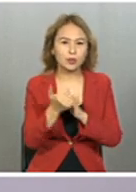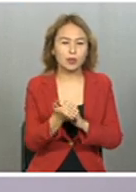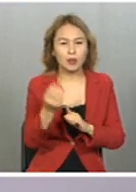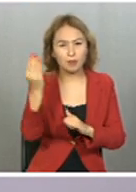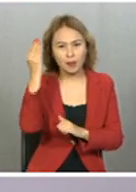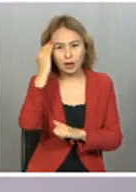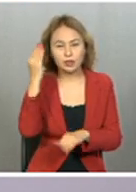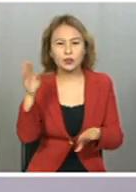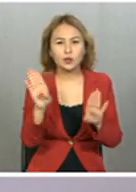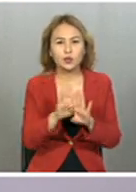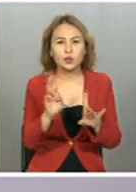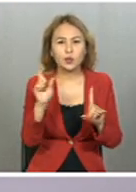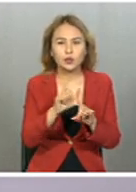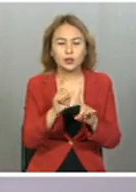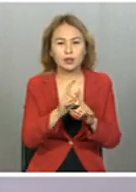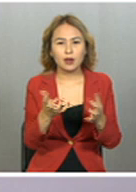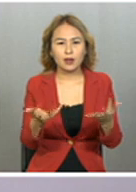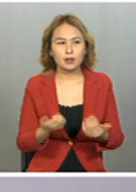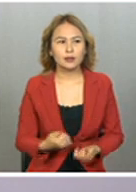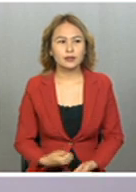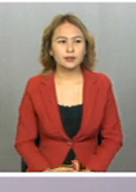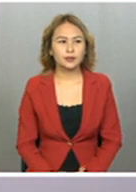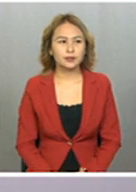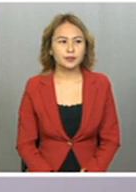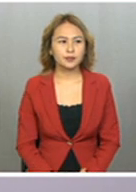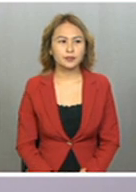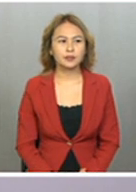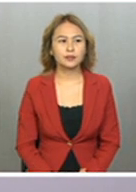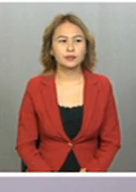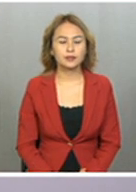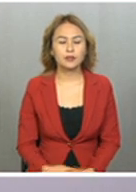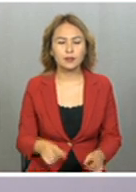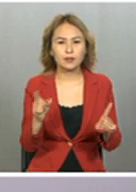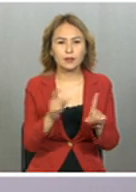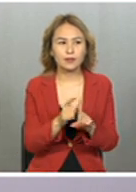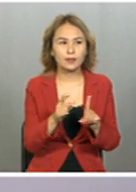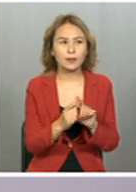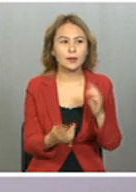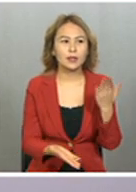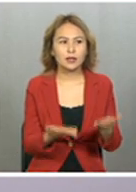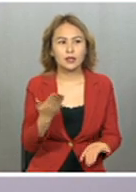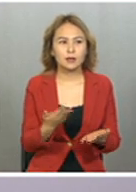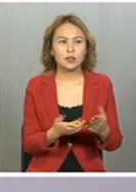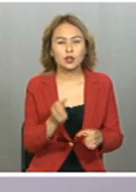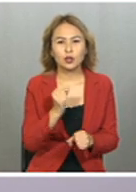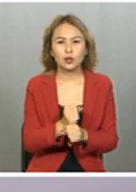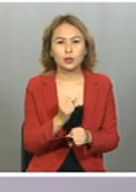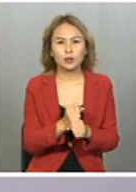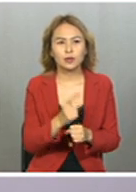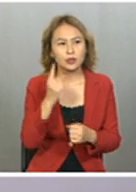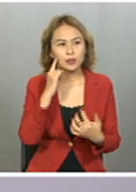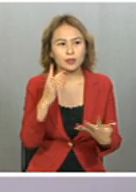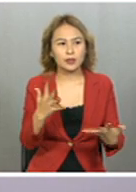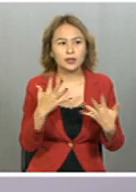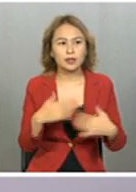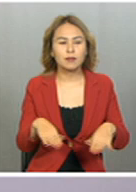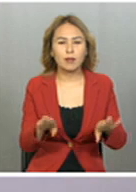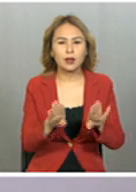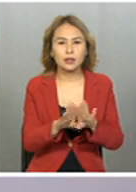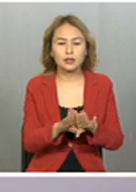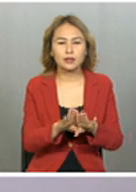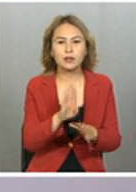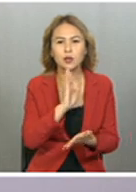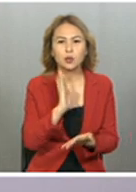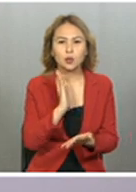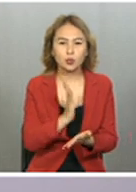туралы мәлімет алайық. Сөздің затты немесе құбылысты атап білдіретін